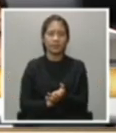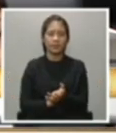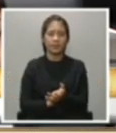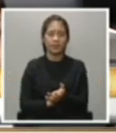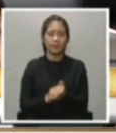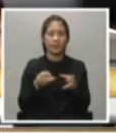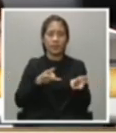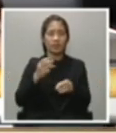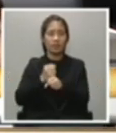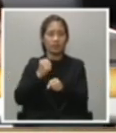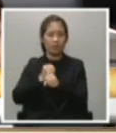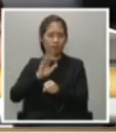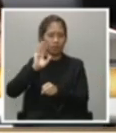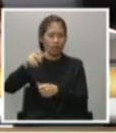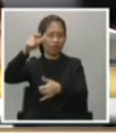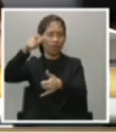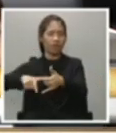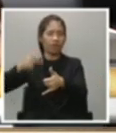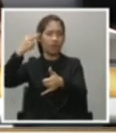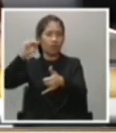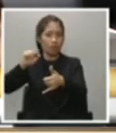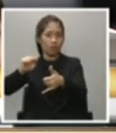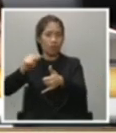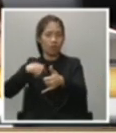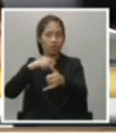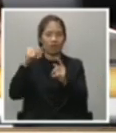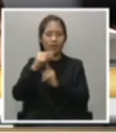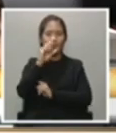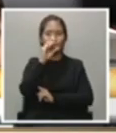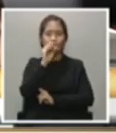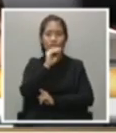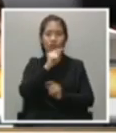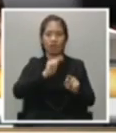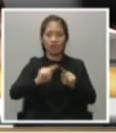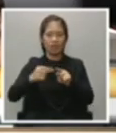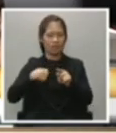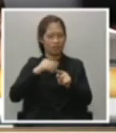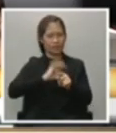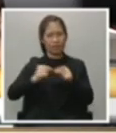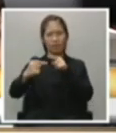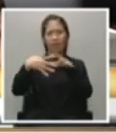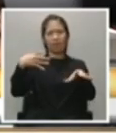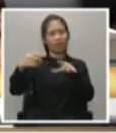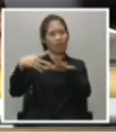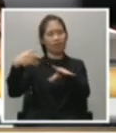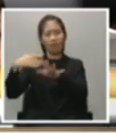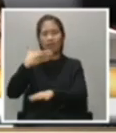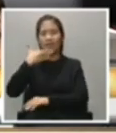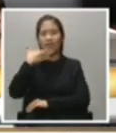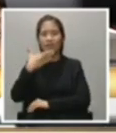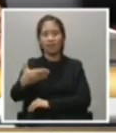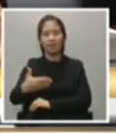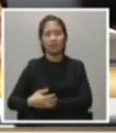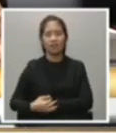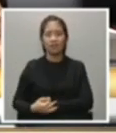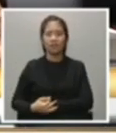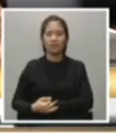การกระทำของท่านและคำพูดของท่านมันย้อนแย้งกันอยู่เสมอมา